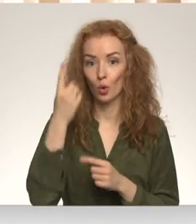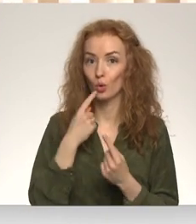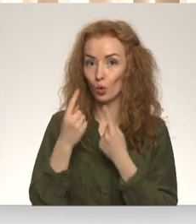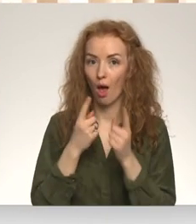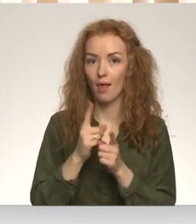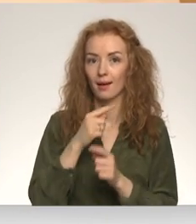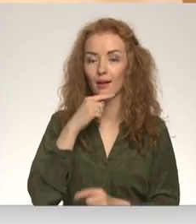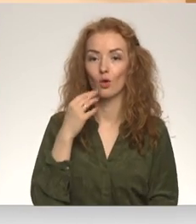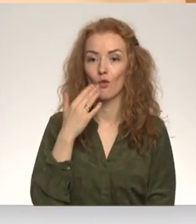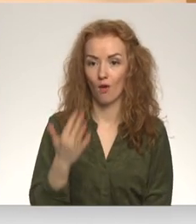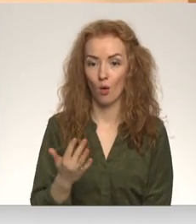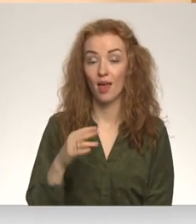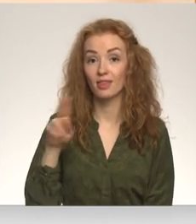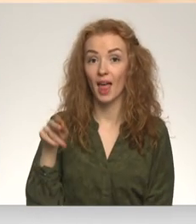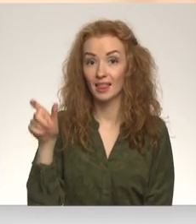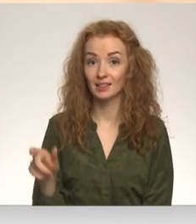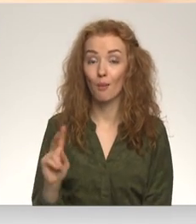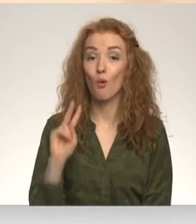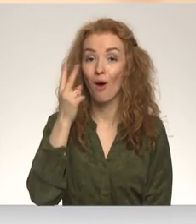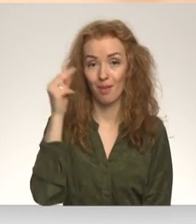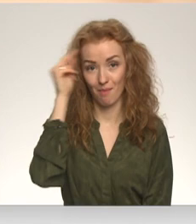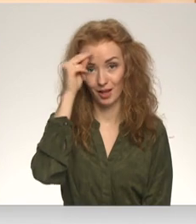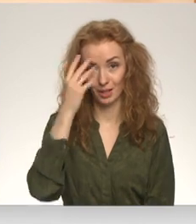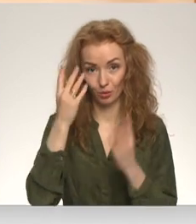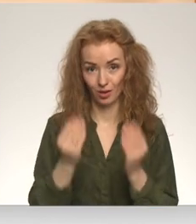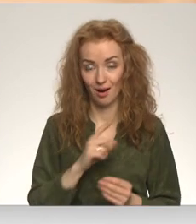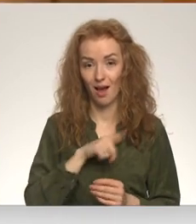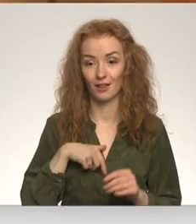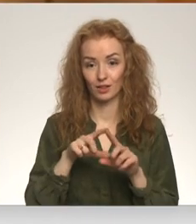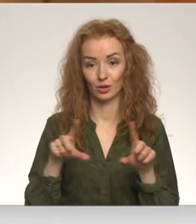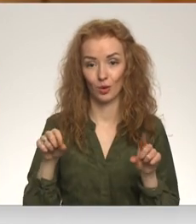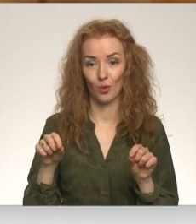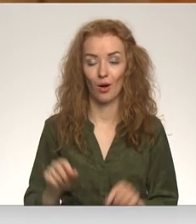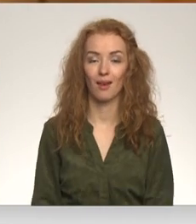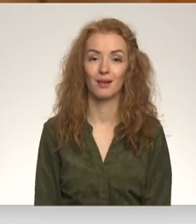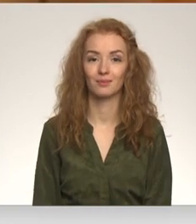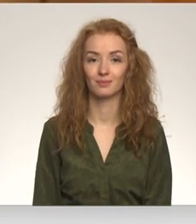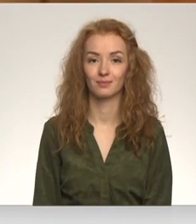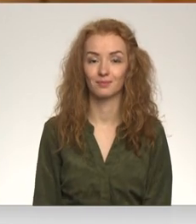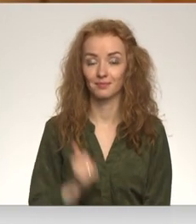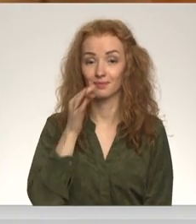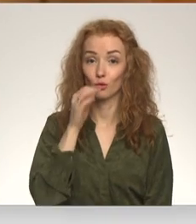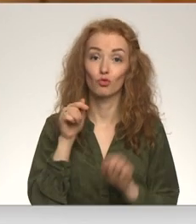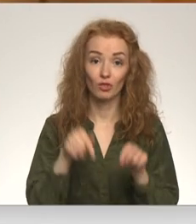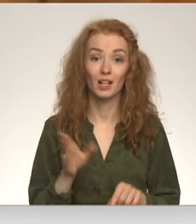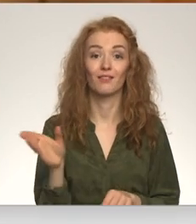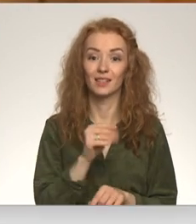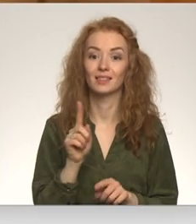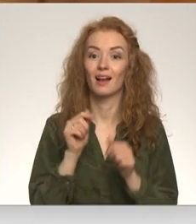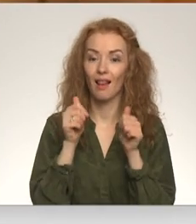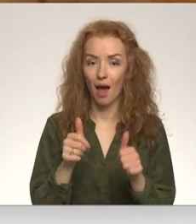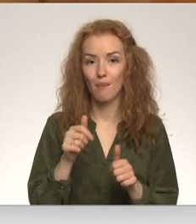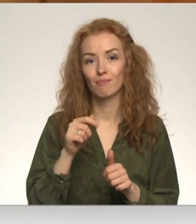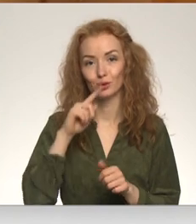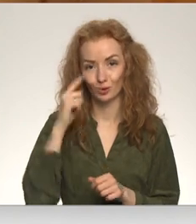arī krieviski. Denisam šī ir 2. Mācību diena Latvijas skolā. Šeit viss ir labi, stundās ir